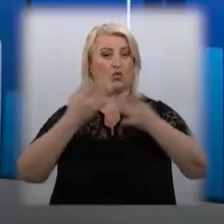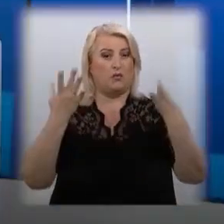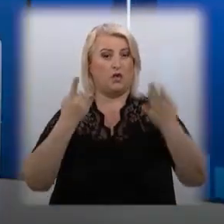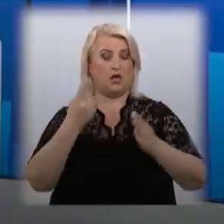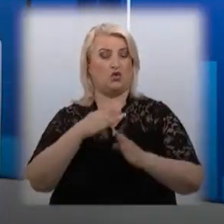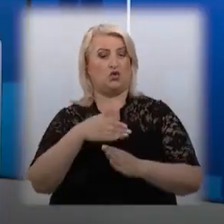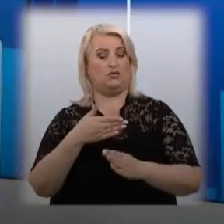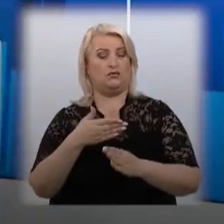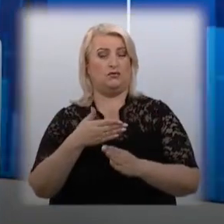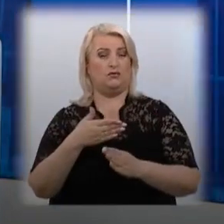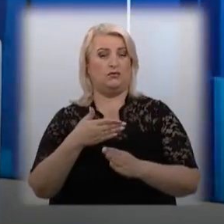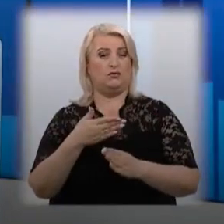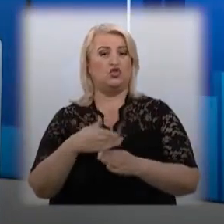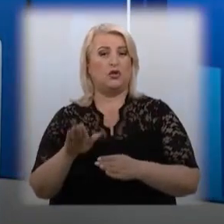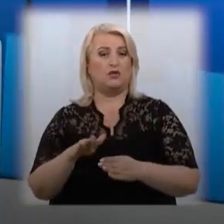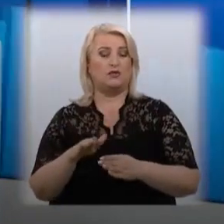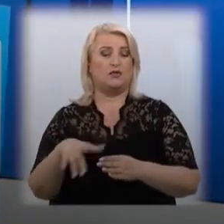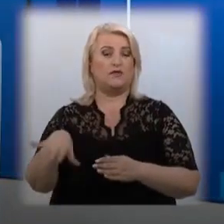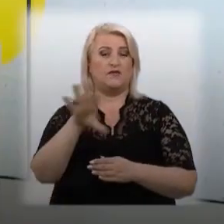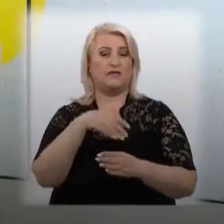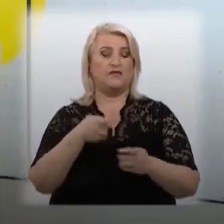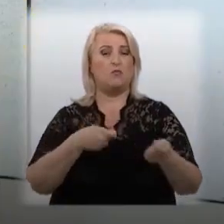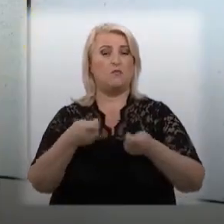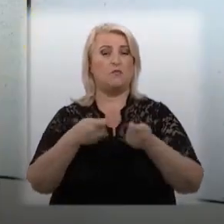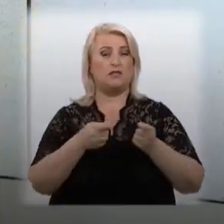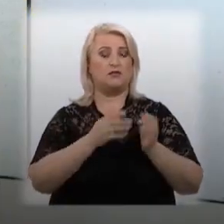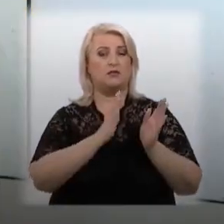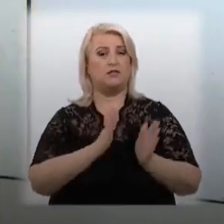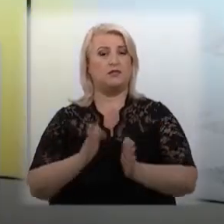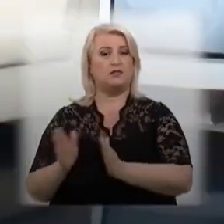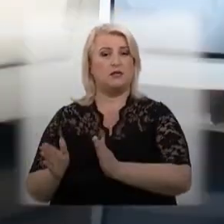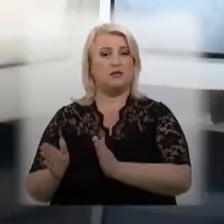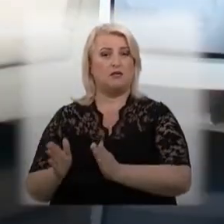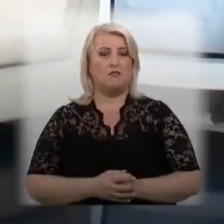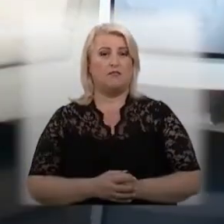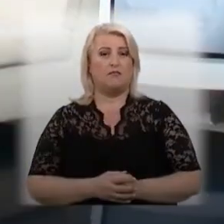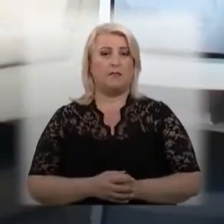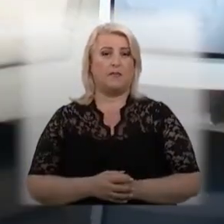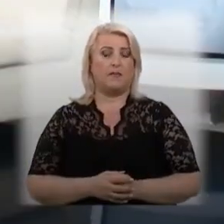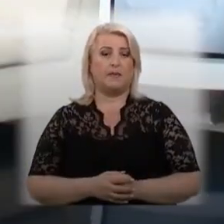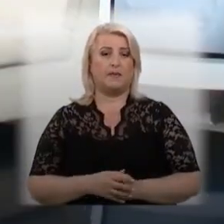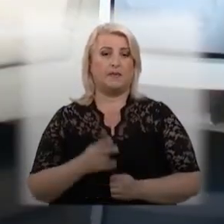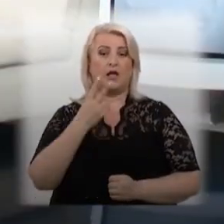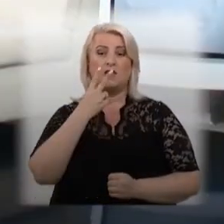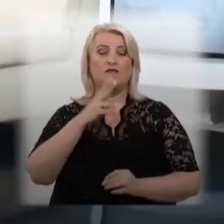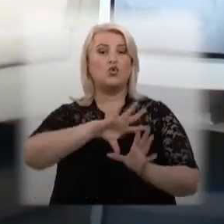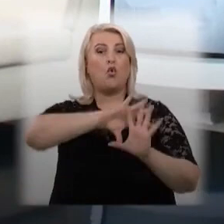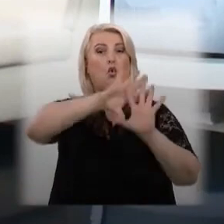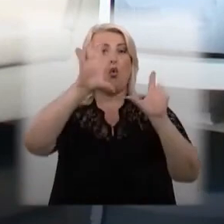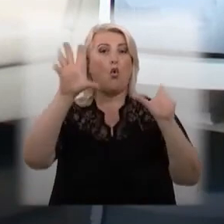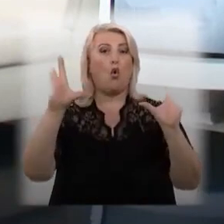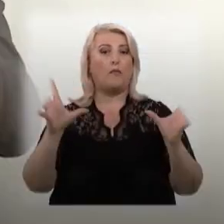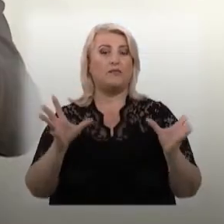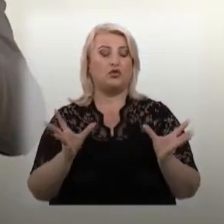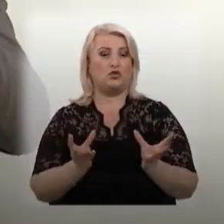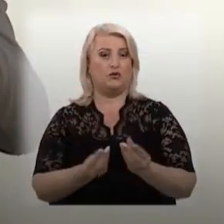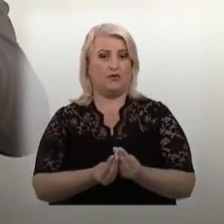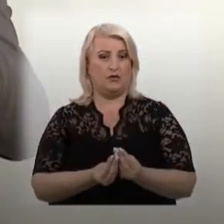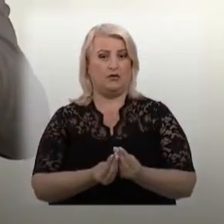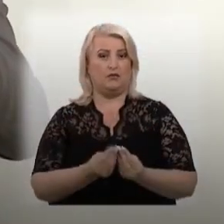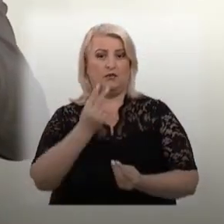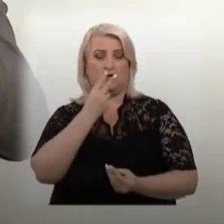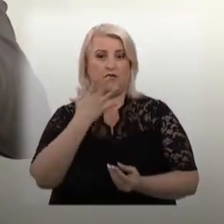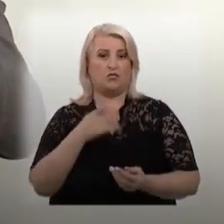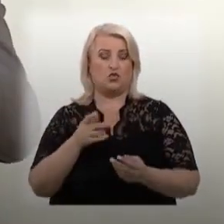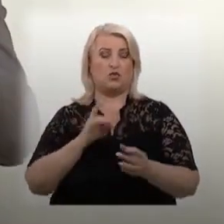parte din tot business sistemul gust și pe de o parte nu văd ce cu complex că nu doar în marketing a problema Trebuie